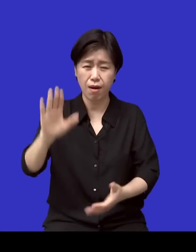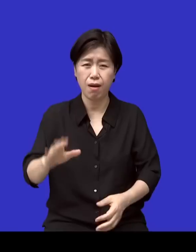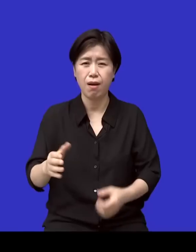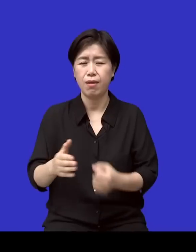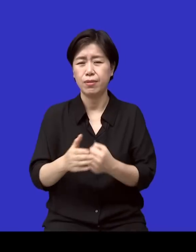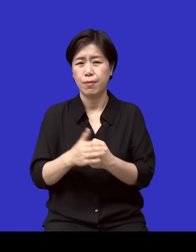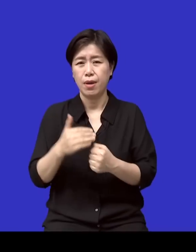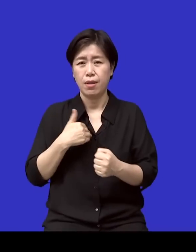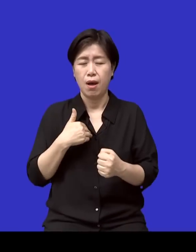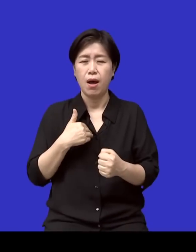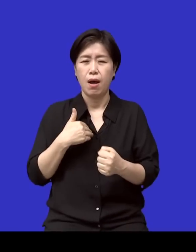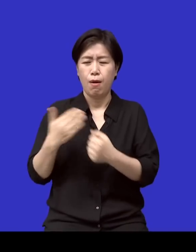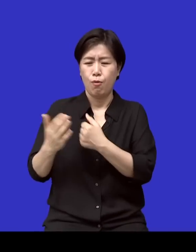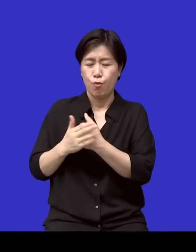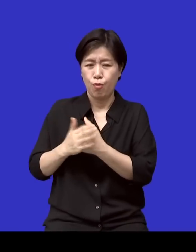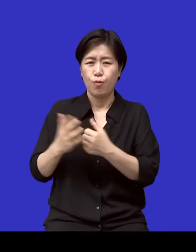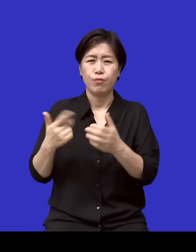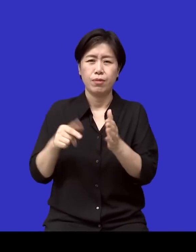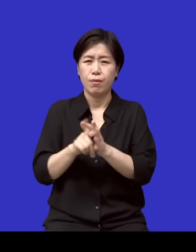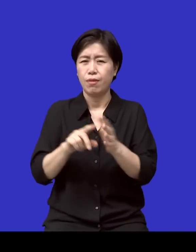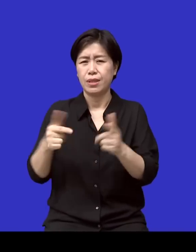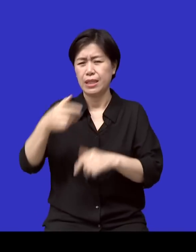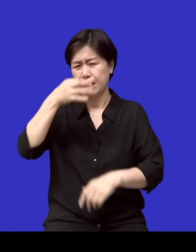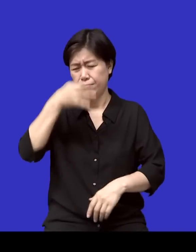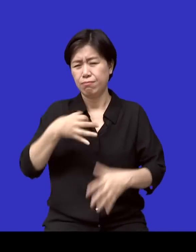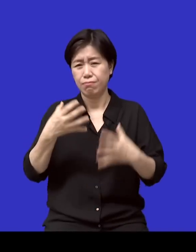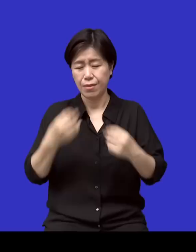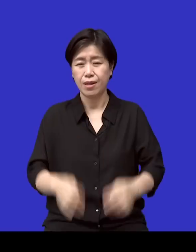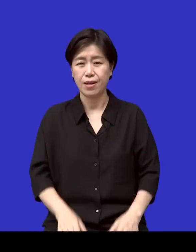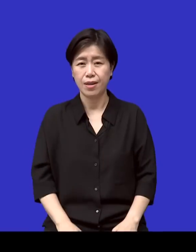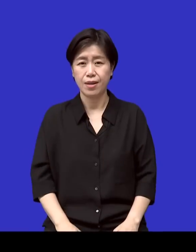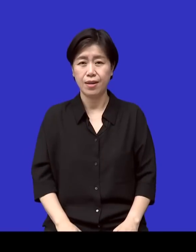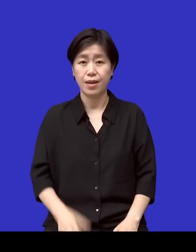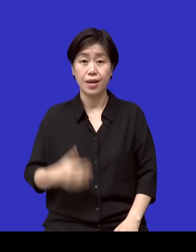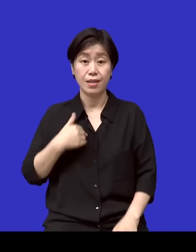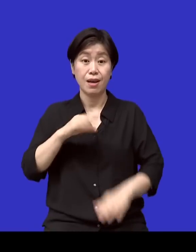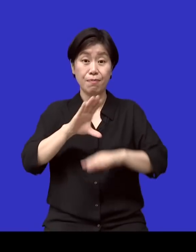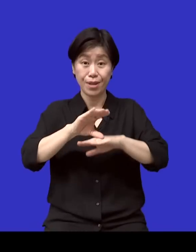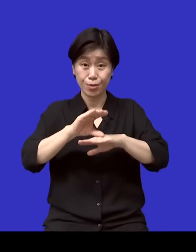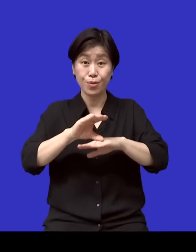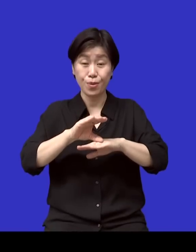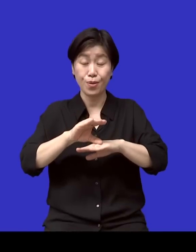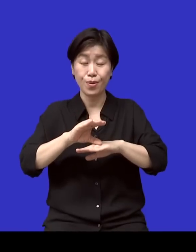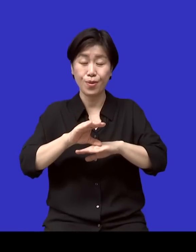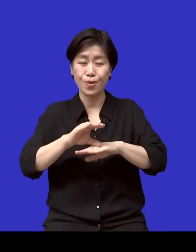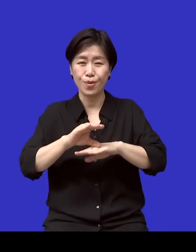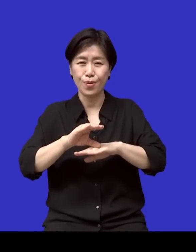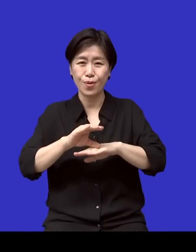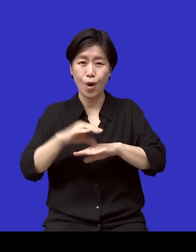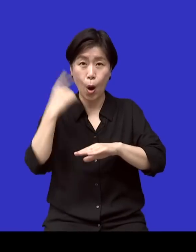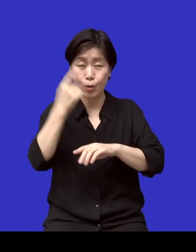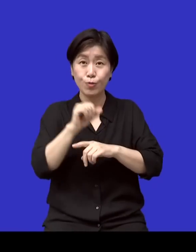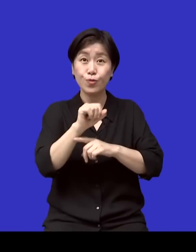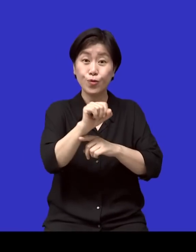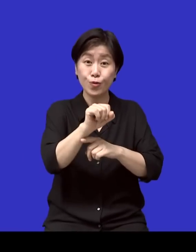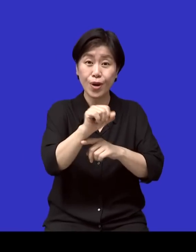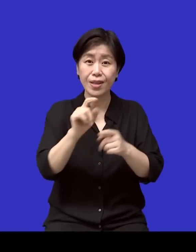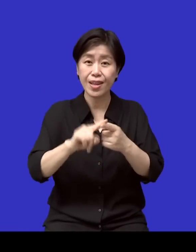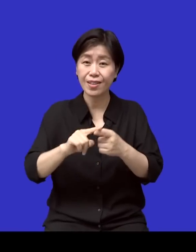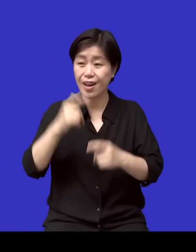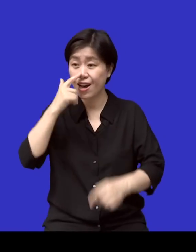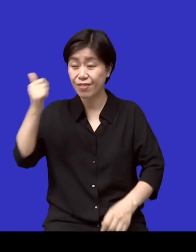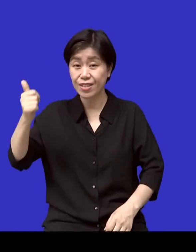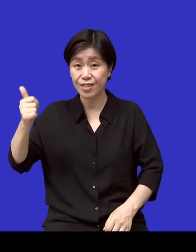제가 이 방송을 나간다고 하니까 예. 아버지가 예. 이제 그 전날에 대본이 오셔서 대본을 아버지랑 같이 읽는데